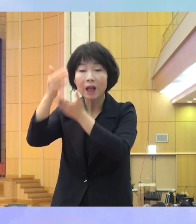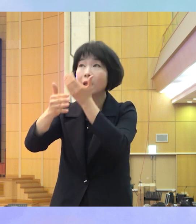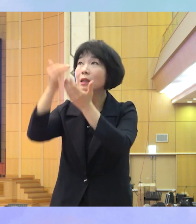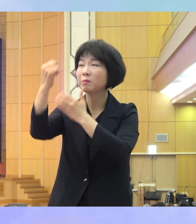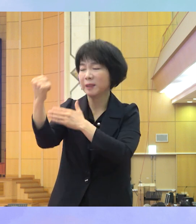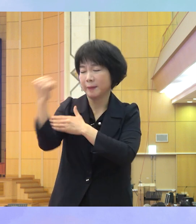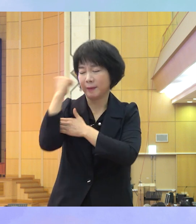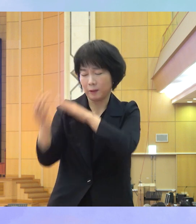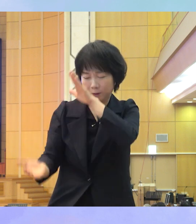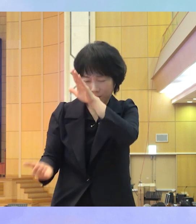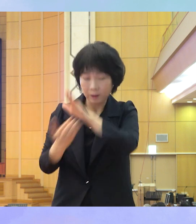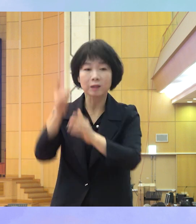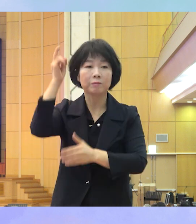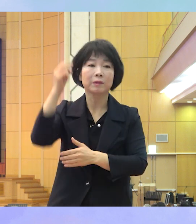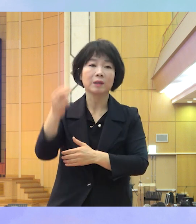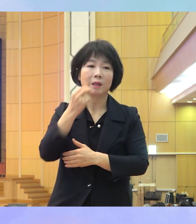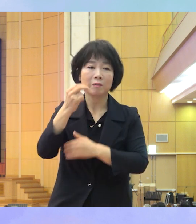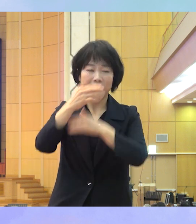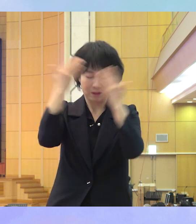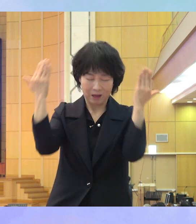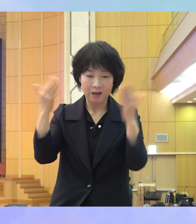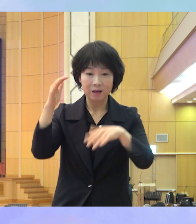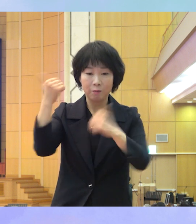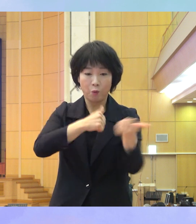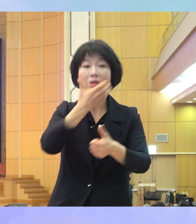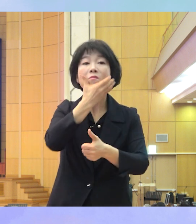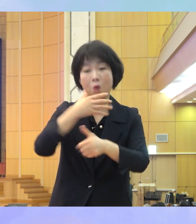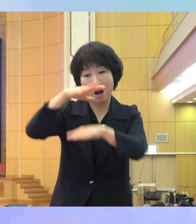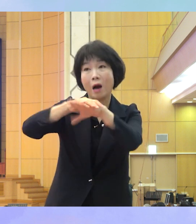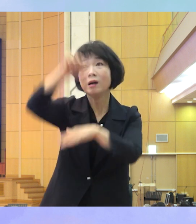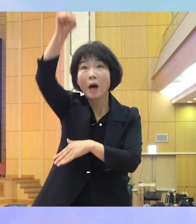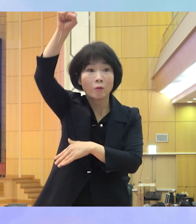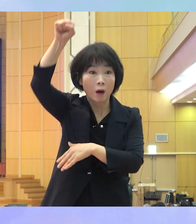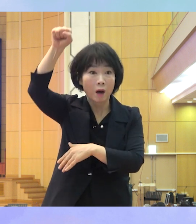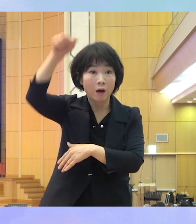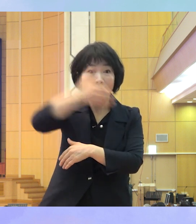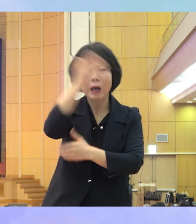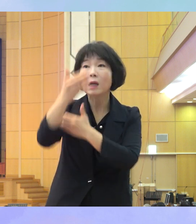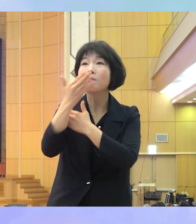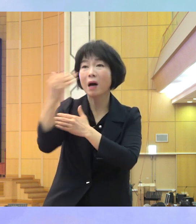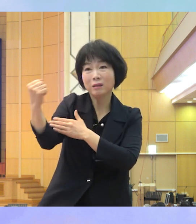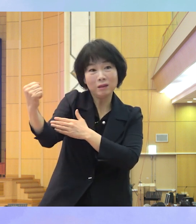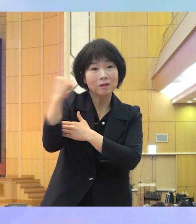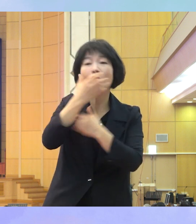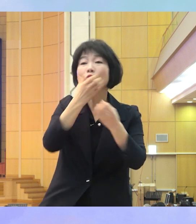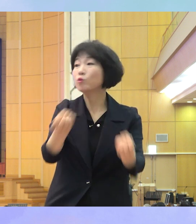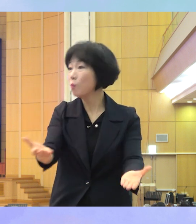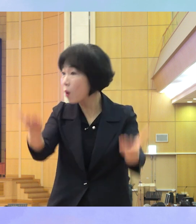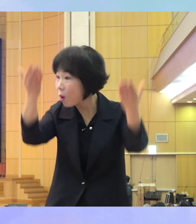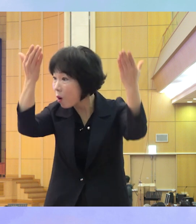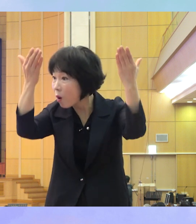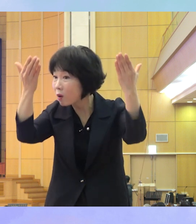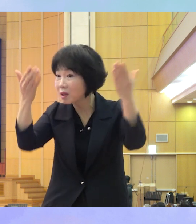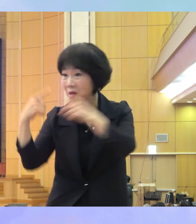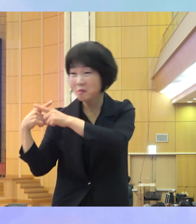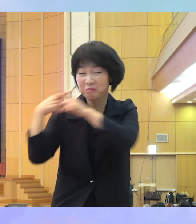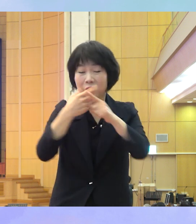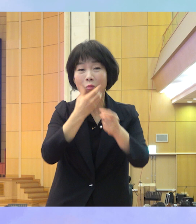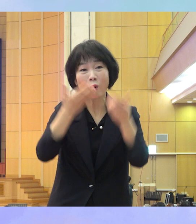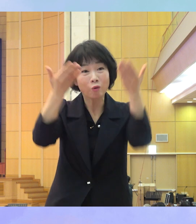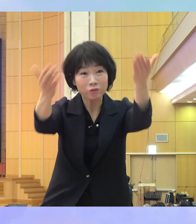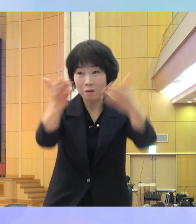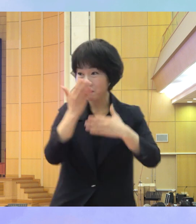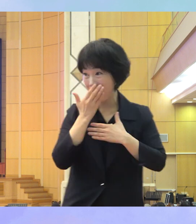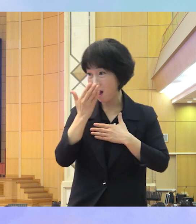전능하신 하나님, 생사복이 다 하나님께 있지만 하나님의 능력과 하나님의 축복이 무조건